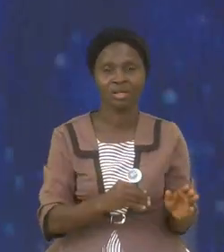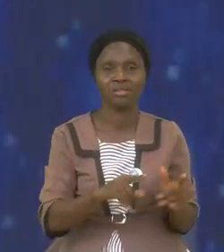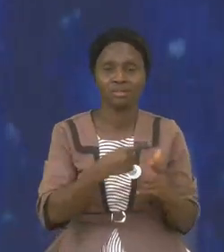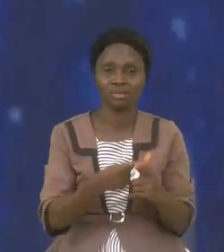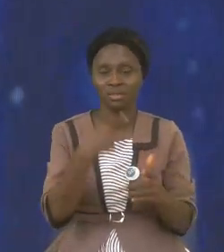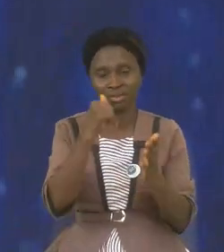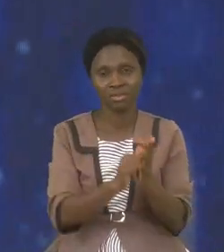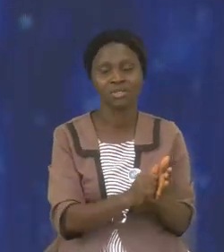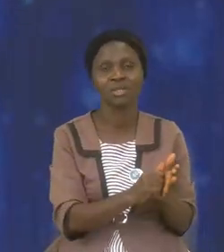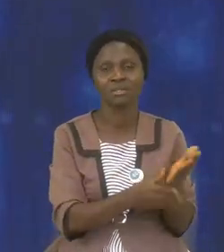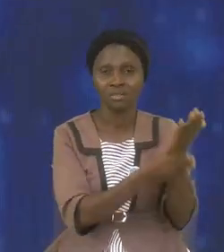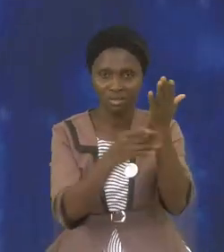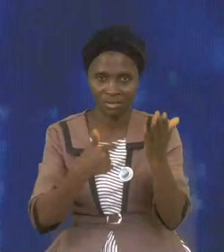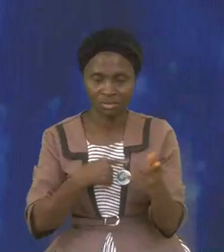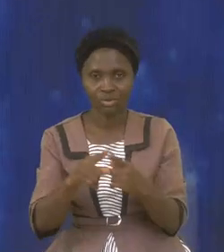révélé